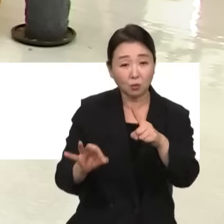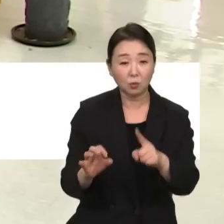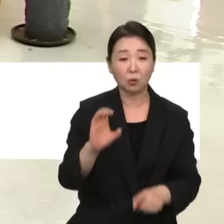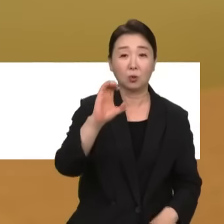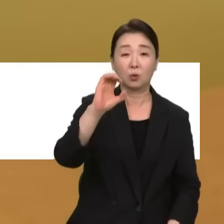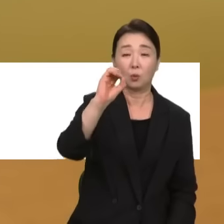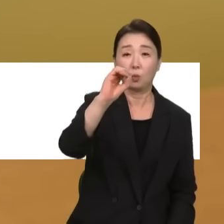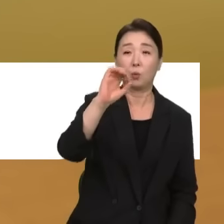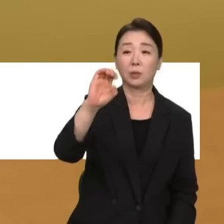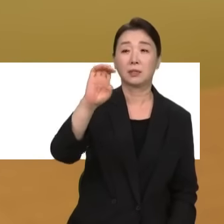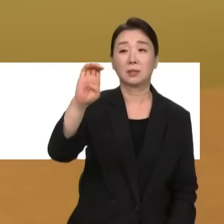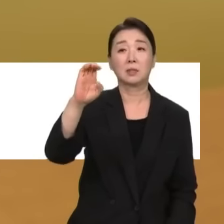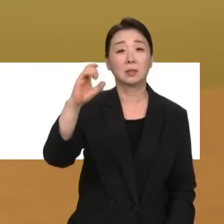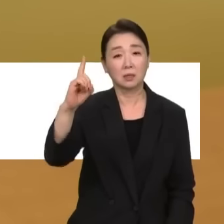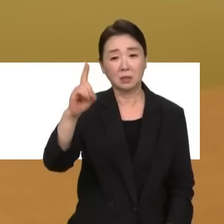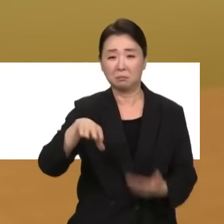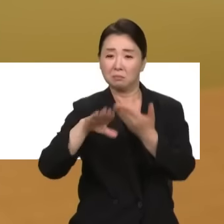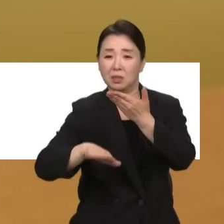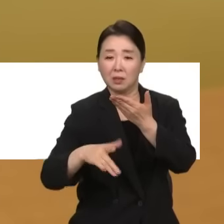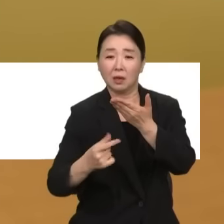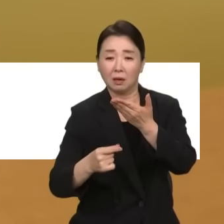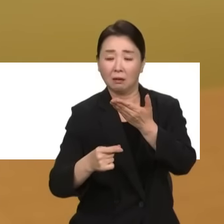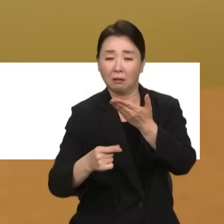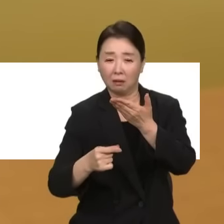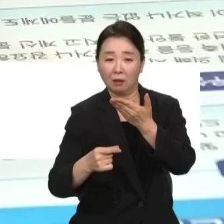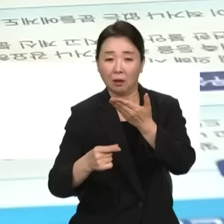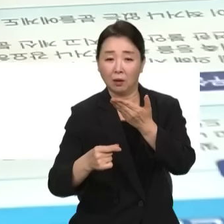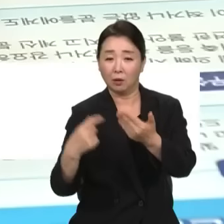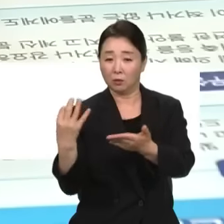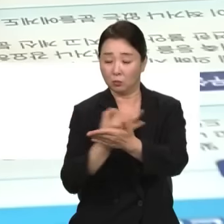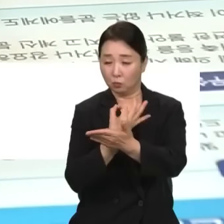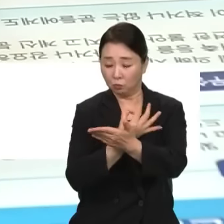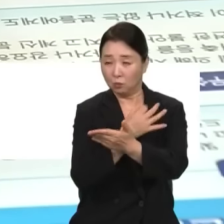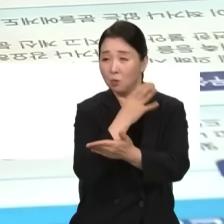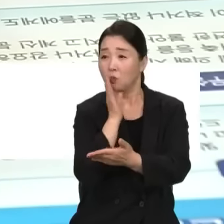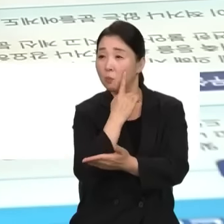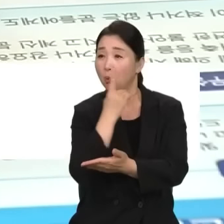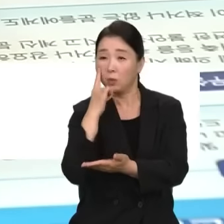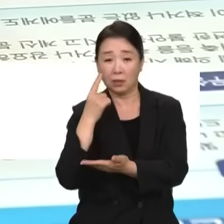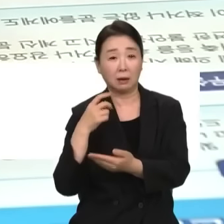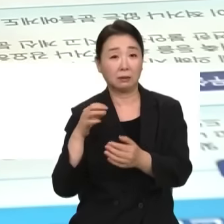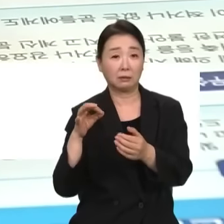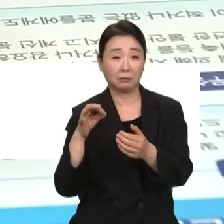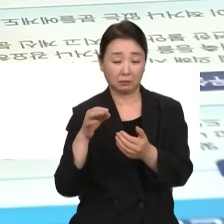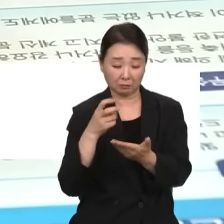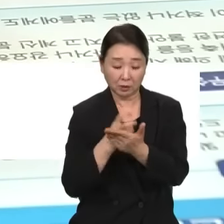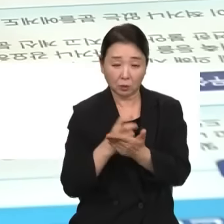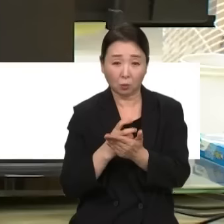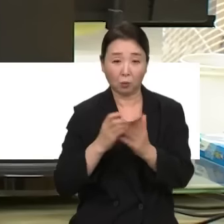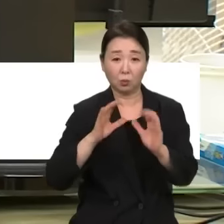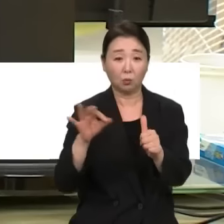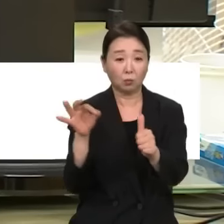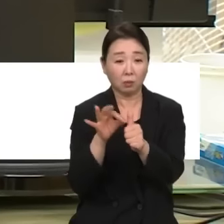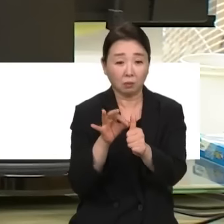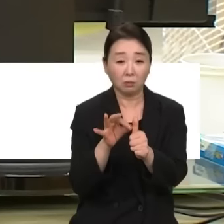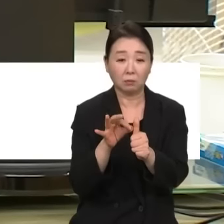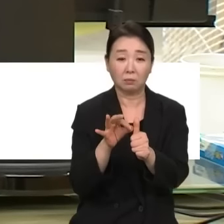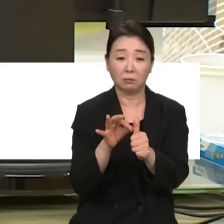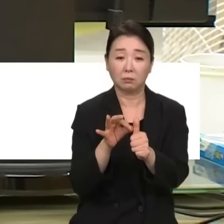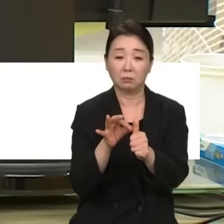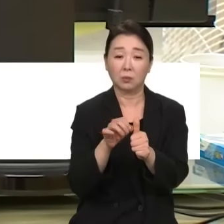못 미치는 수준이고 노후소득 소득보장이라고 하는 연금제도의 가장 기본적인 정책